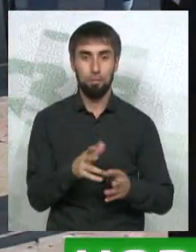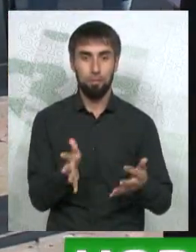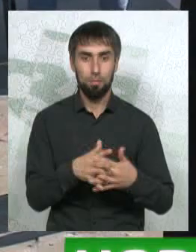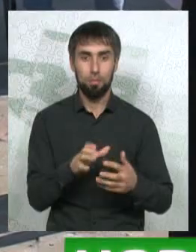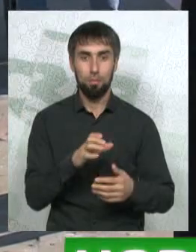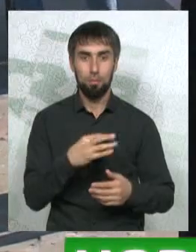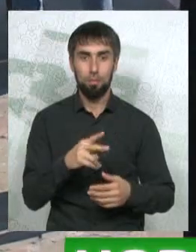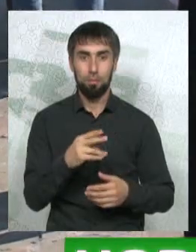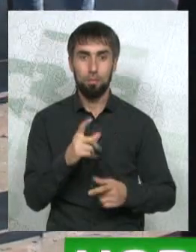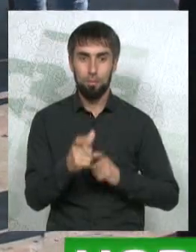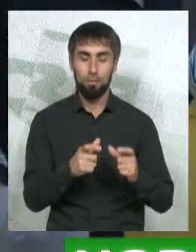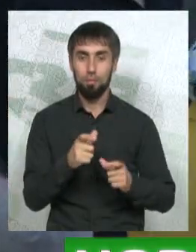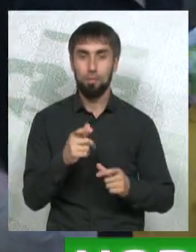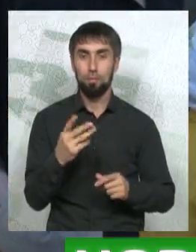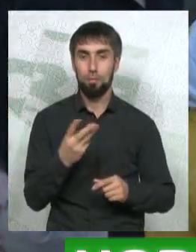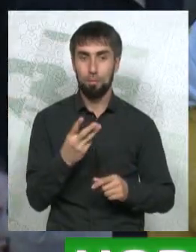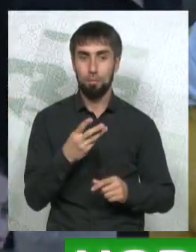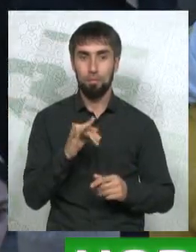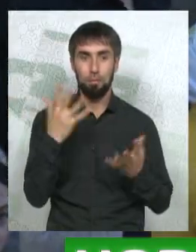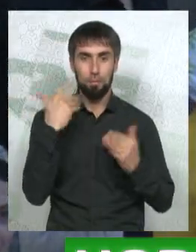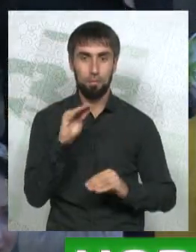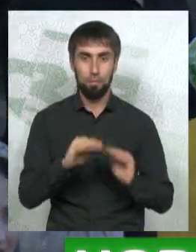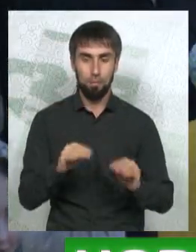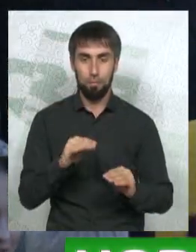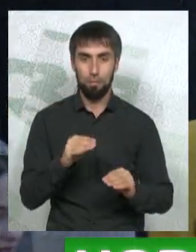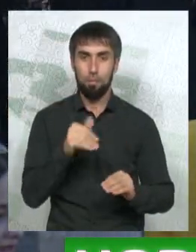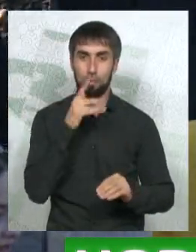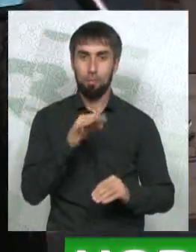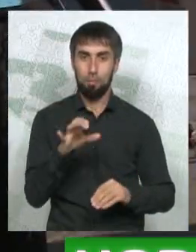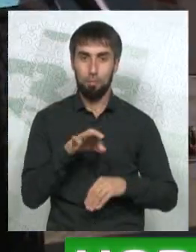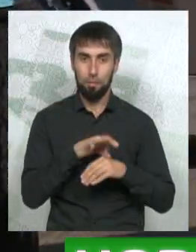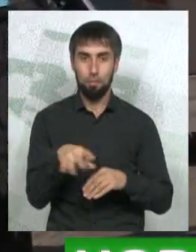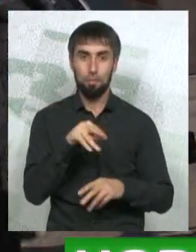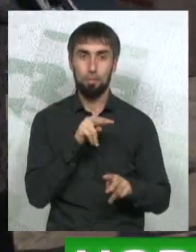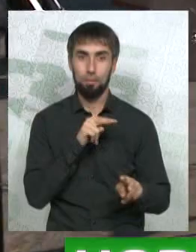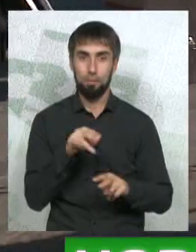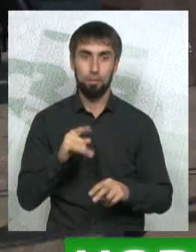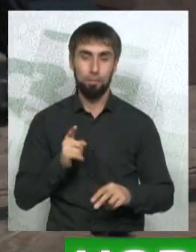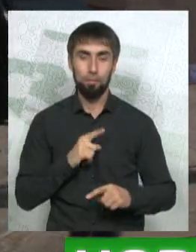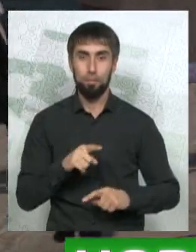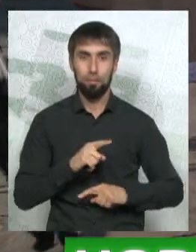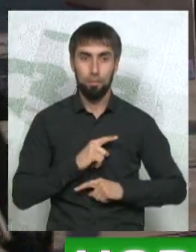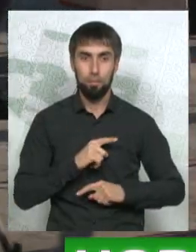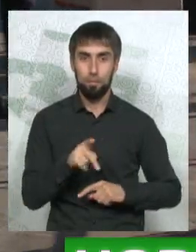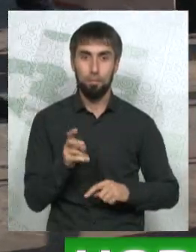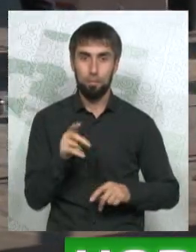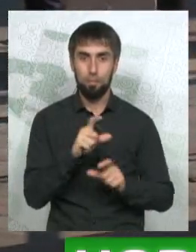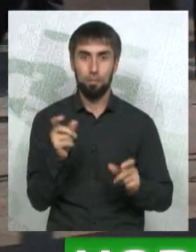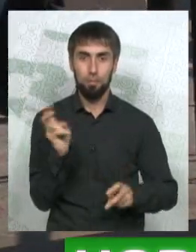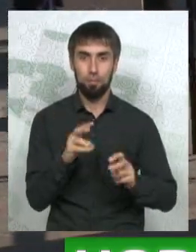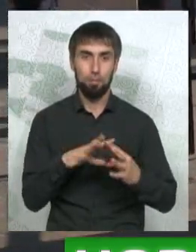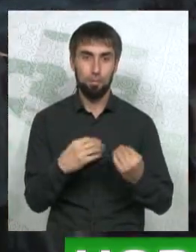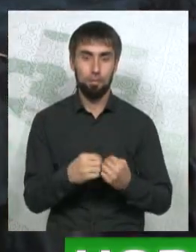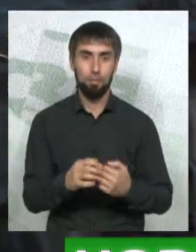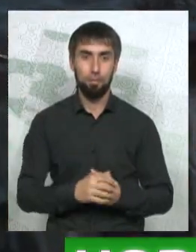шоколада, третья занята украшением из фруктов. Пока процесс идет, публика за всем наблюдает и ждет финала. Сюда люди пришли